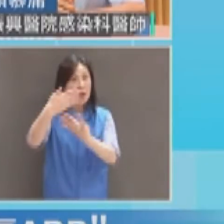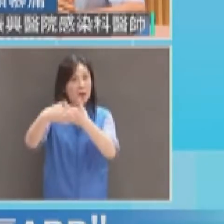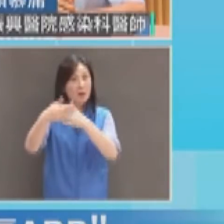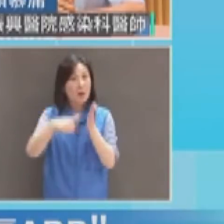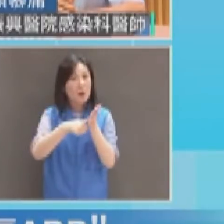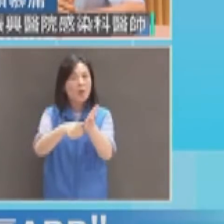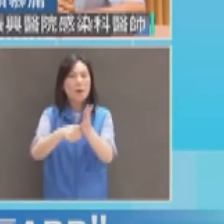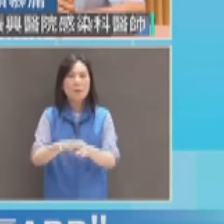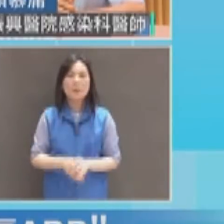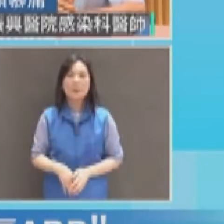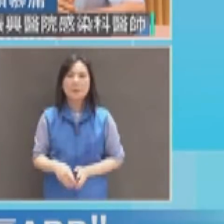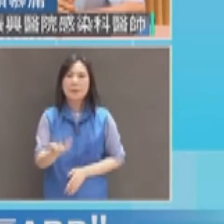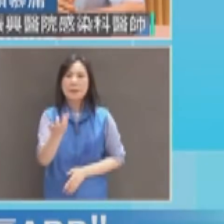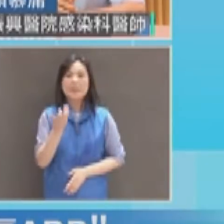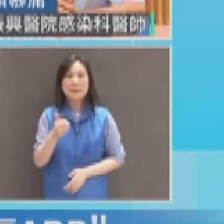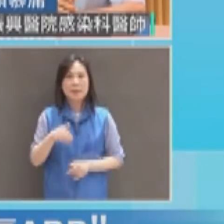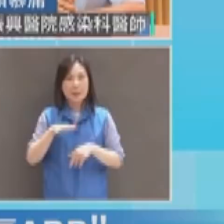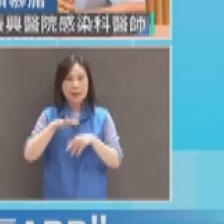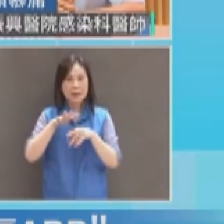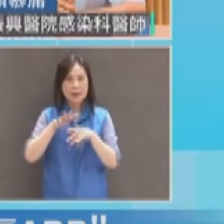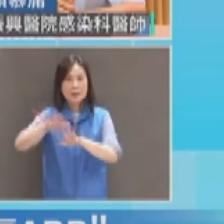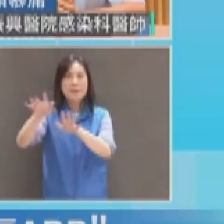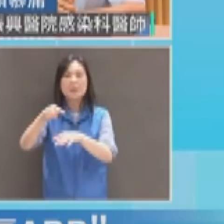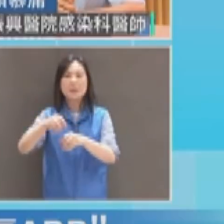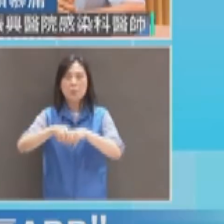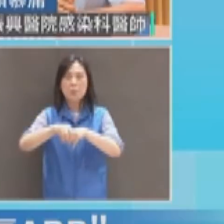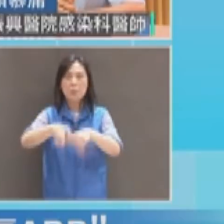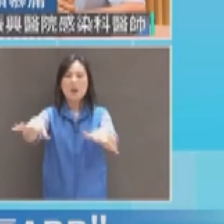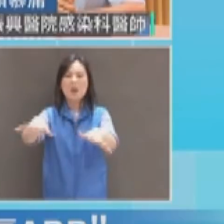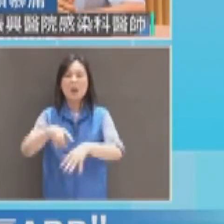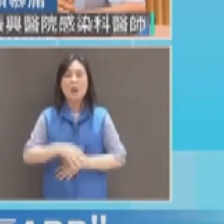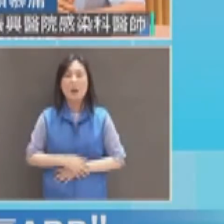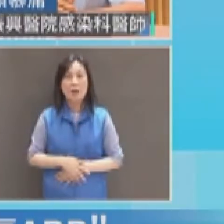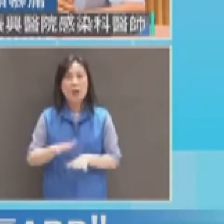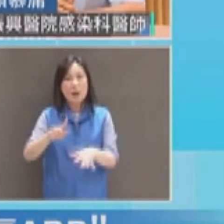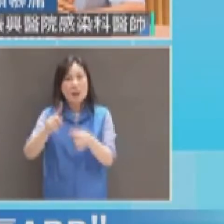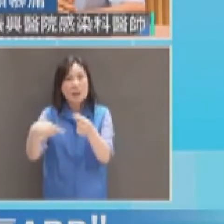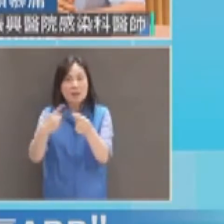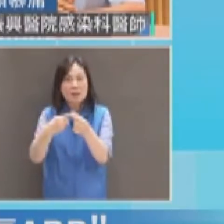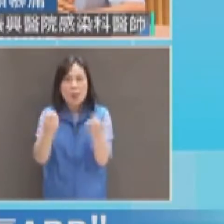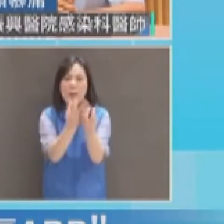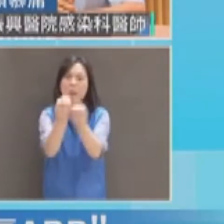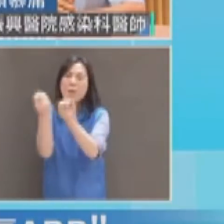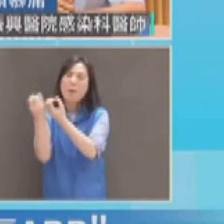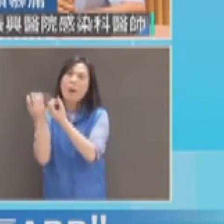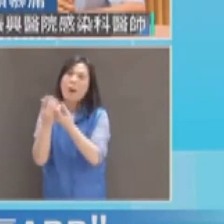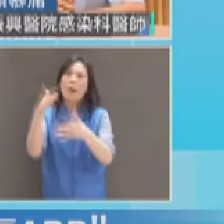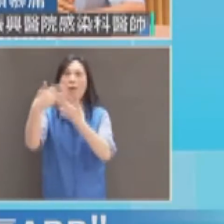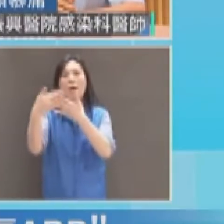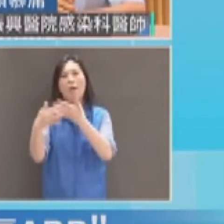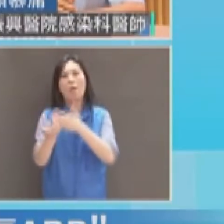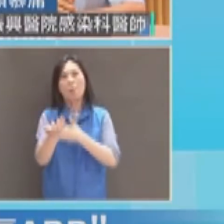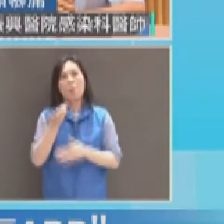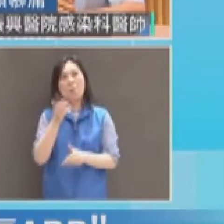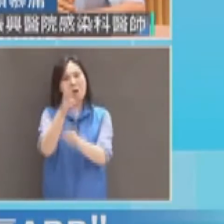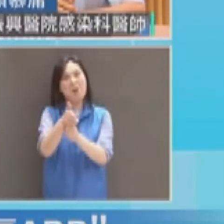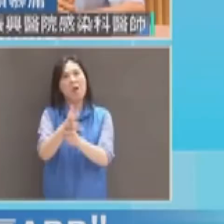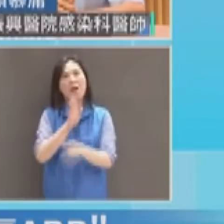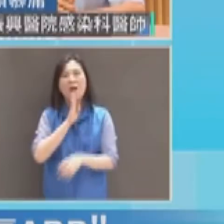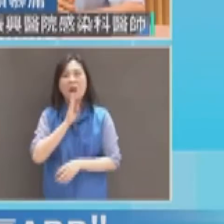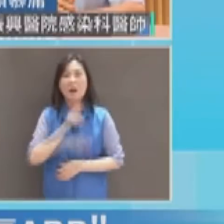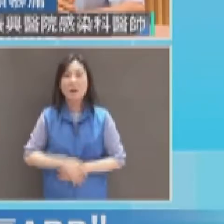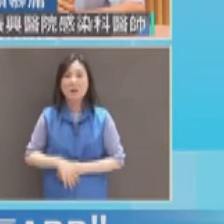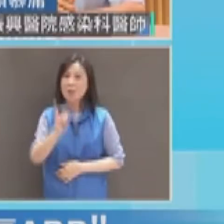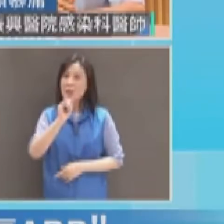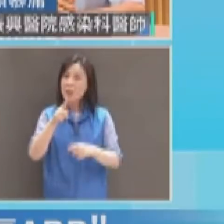叫《全境扩散》，那几乎把今年的情境整个都预先演得出来。我们看这个女主角很漂亮，但是导演